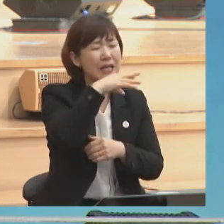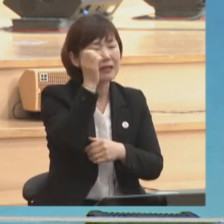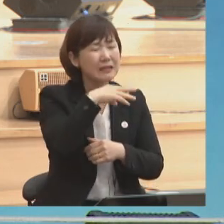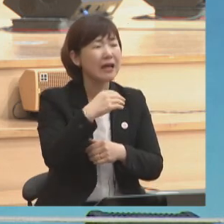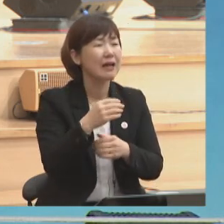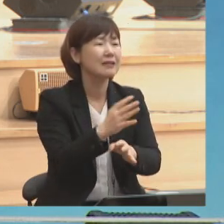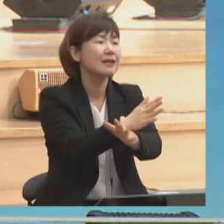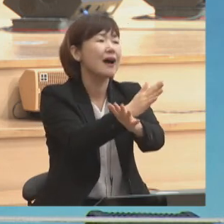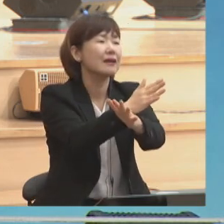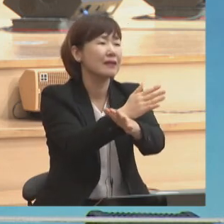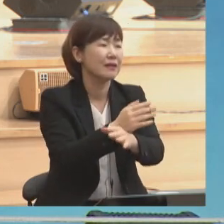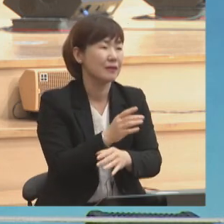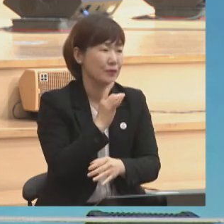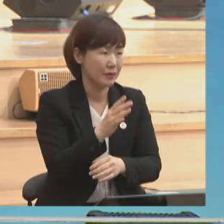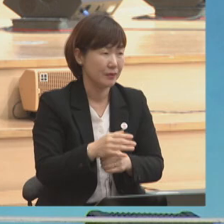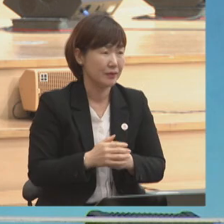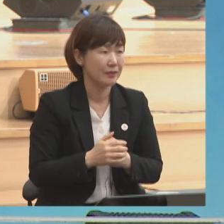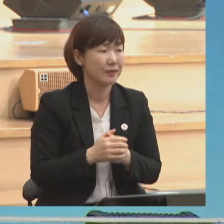낚시가 아니죠.